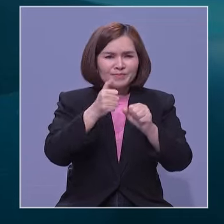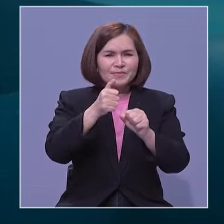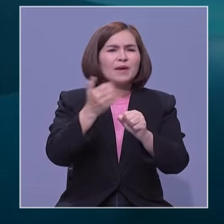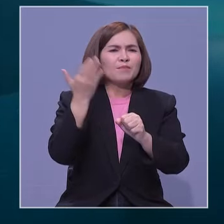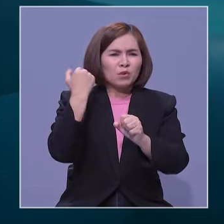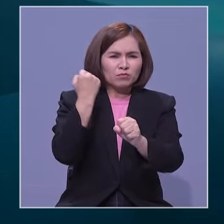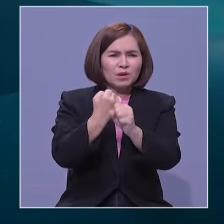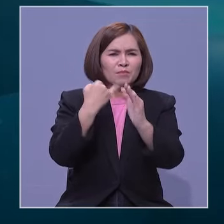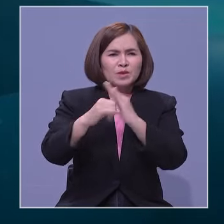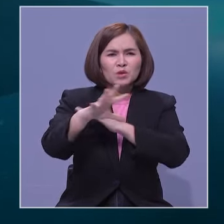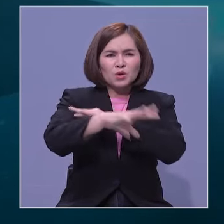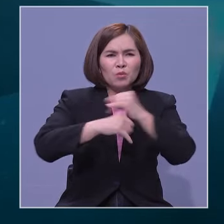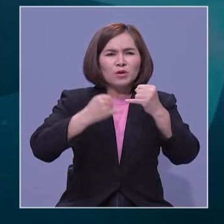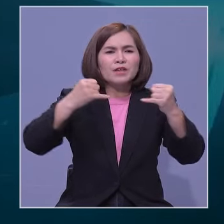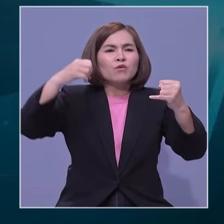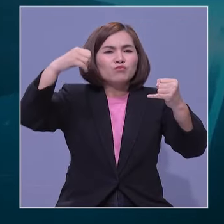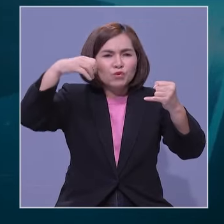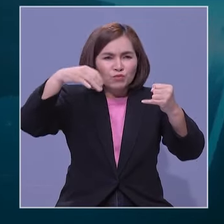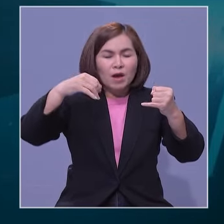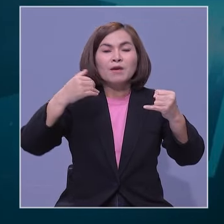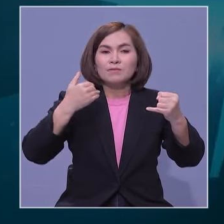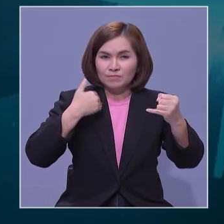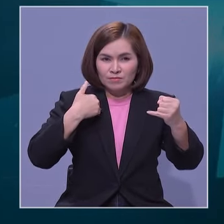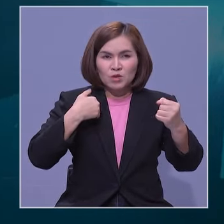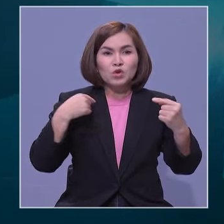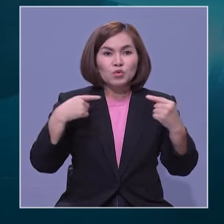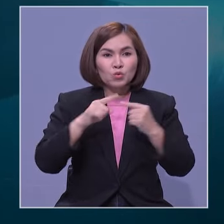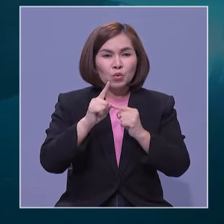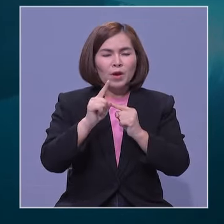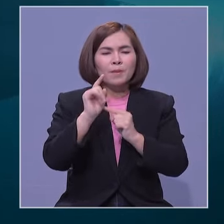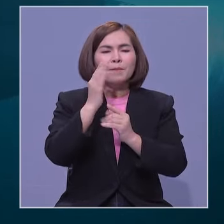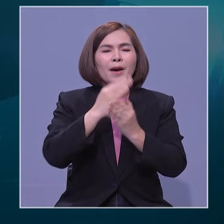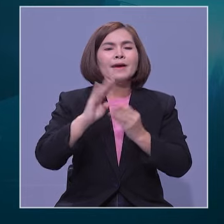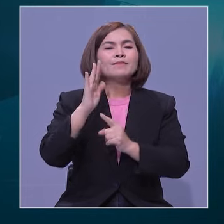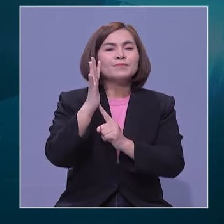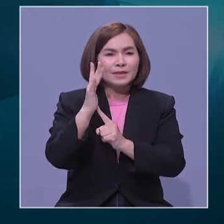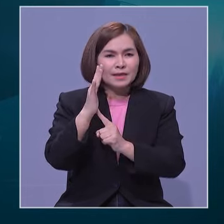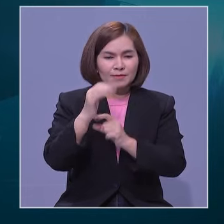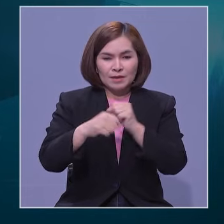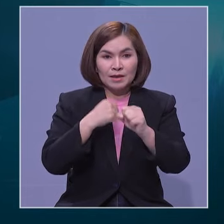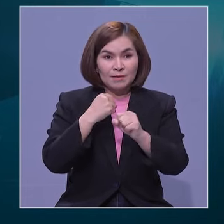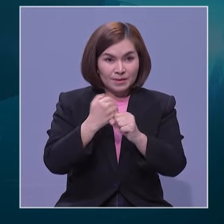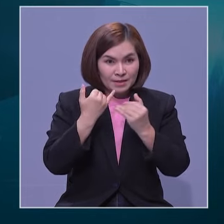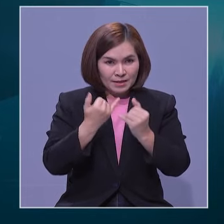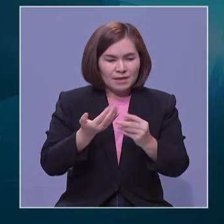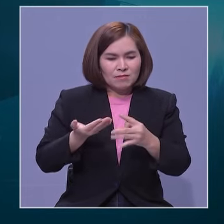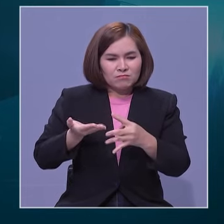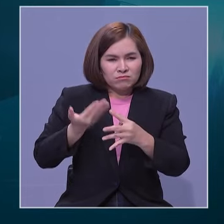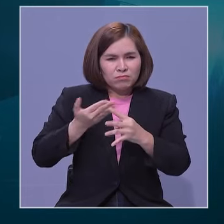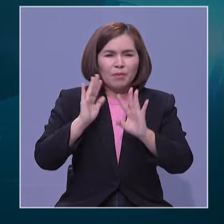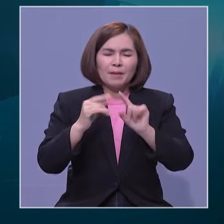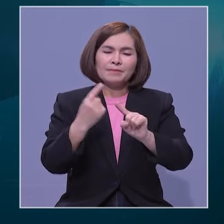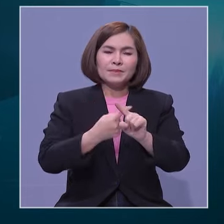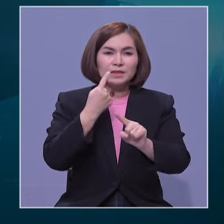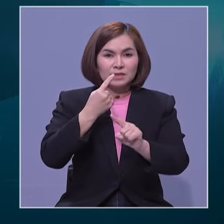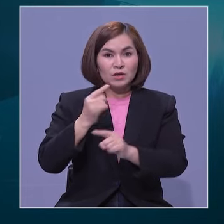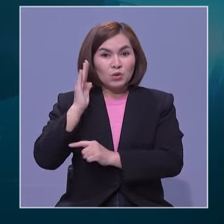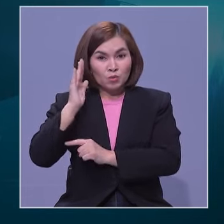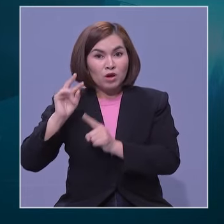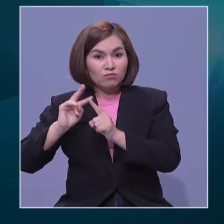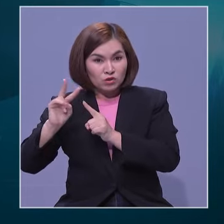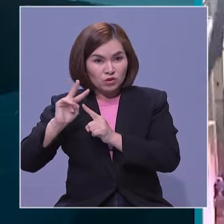หาลักทรัพย์ก็คือขโมยสายไฟมาแล้วในพื้นที่สนบางขุนเทียนเมื่อต้นปีที่ผ่านมาช่วงเดือนมกราคมส่วนนาย